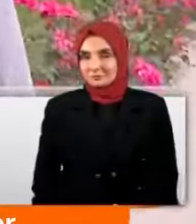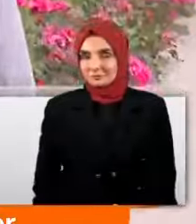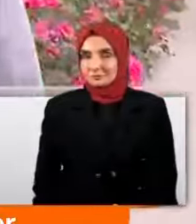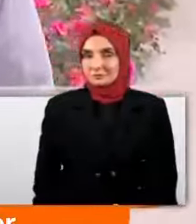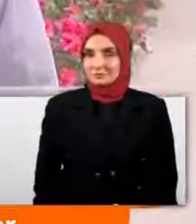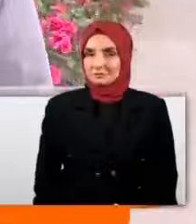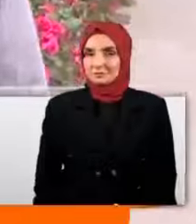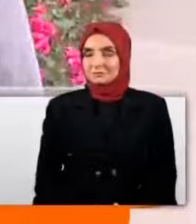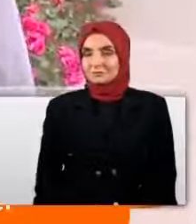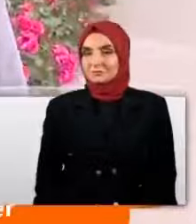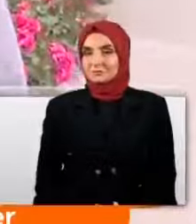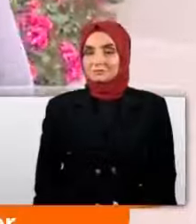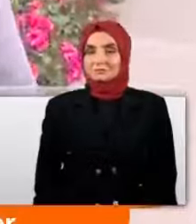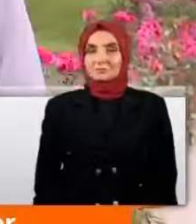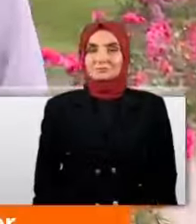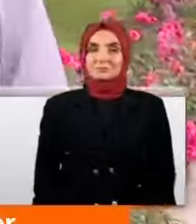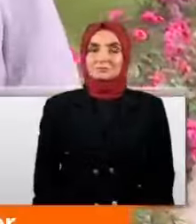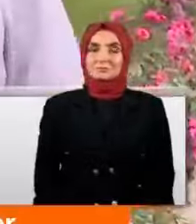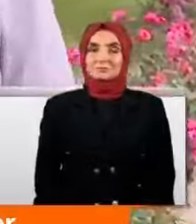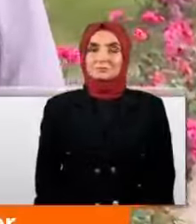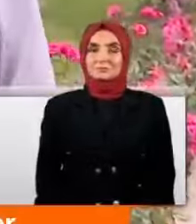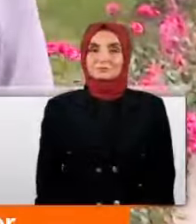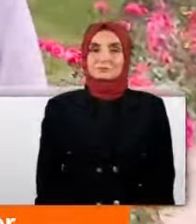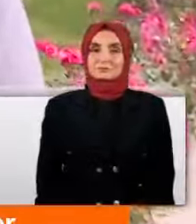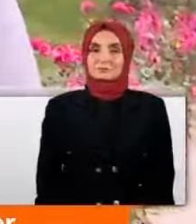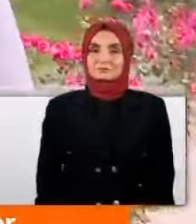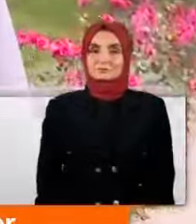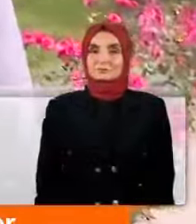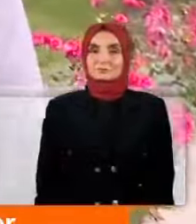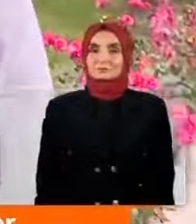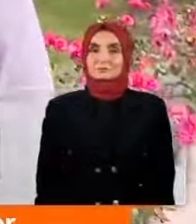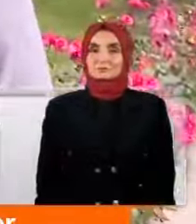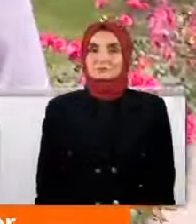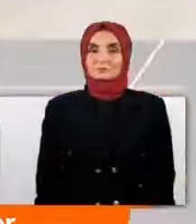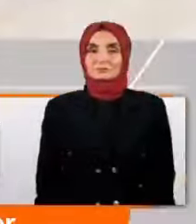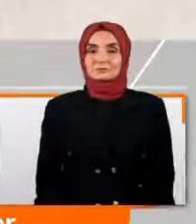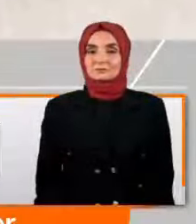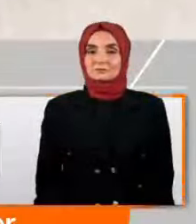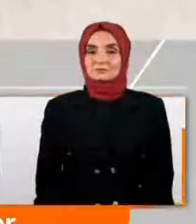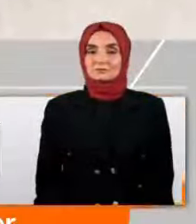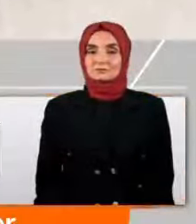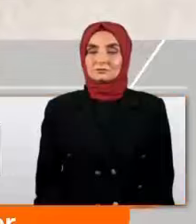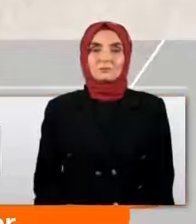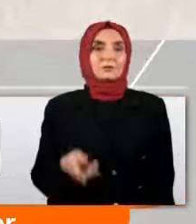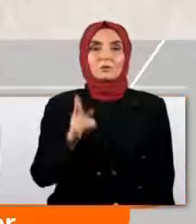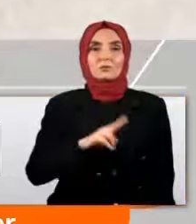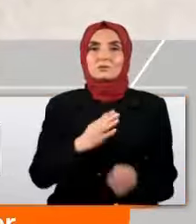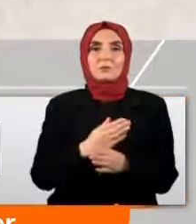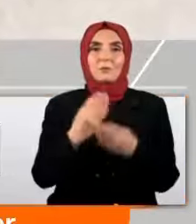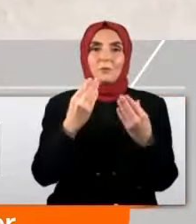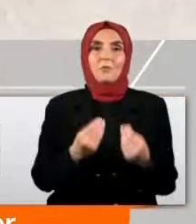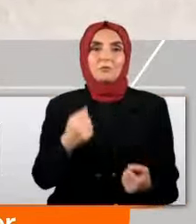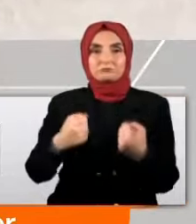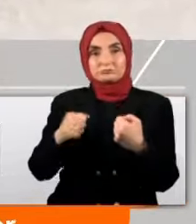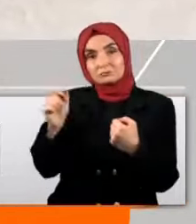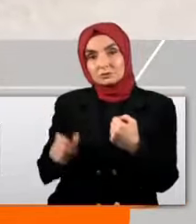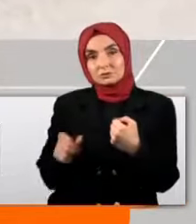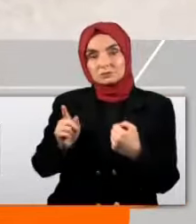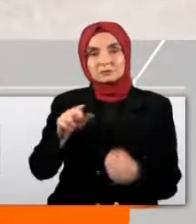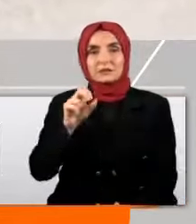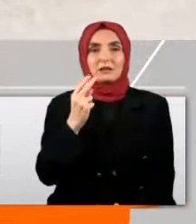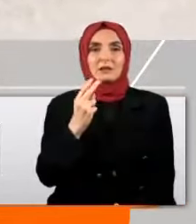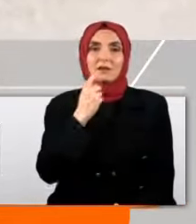Adaletin işlemesini istiyorsunuz. Tabii bu acıyı çekmesini talep ediyoruz açıkçası. Ölüme neden olan sürücü 82 yaşında.